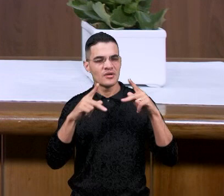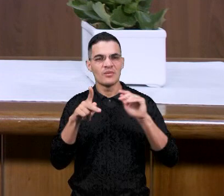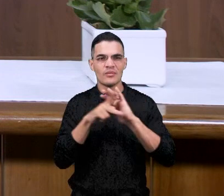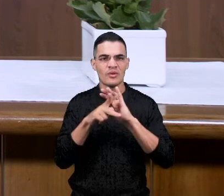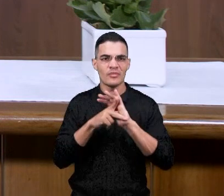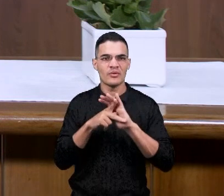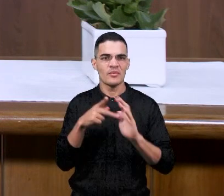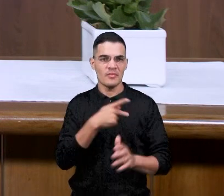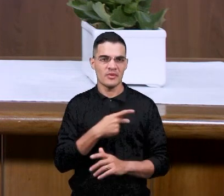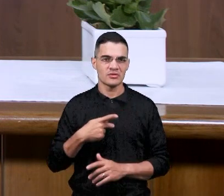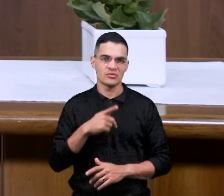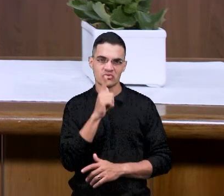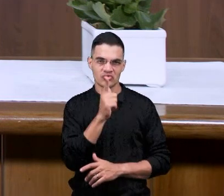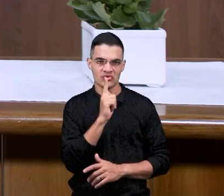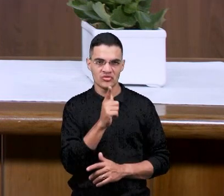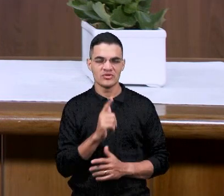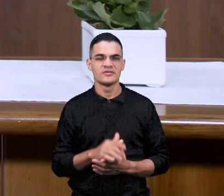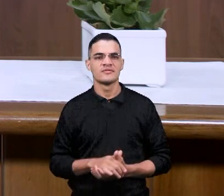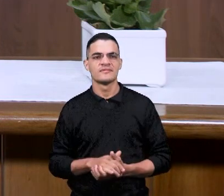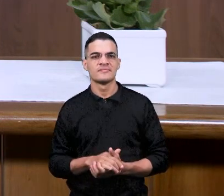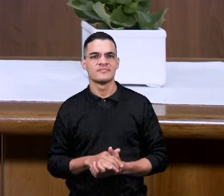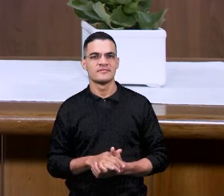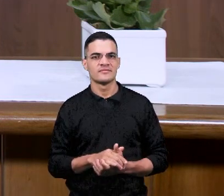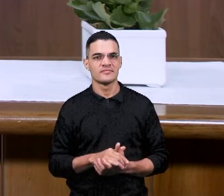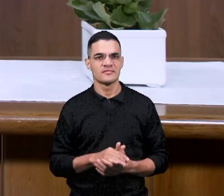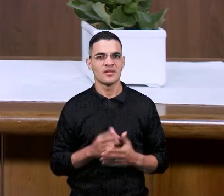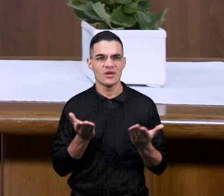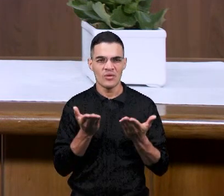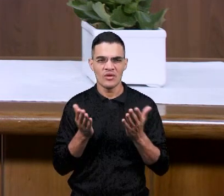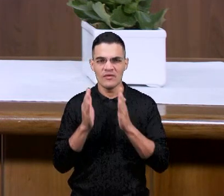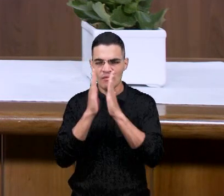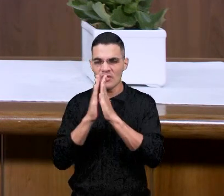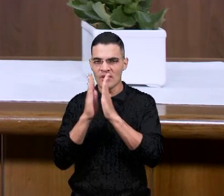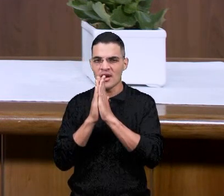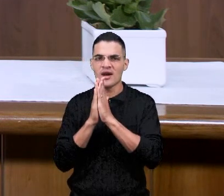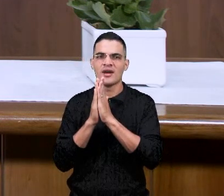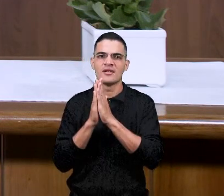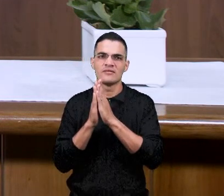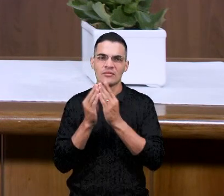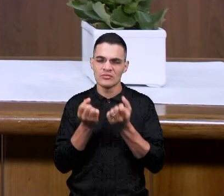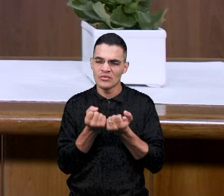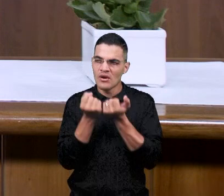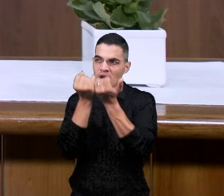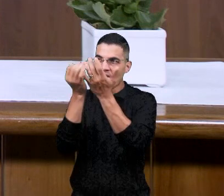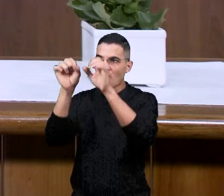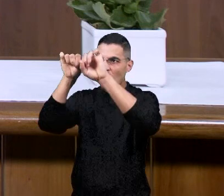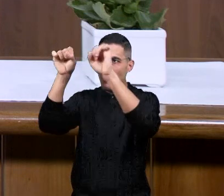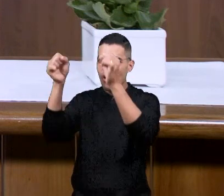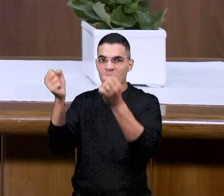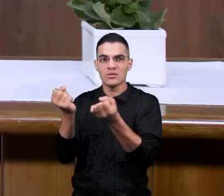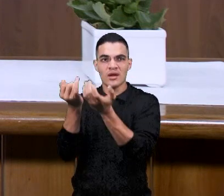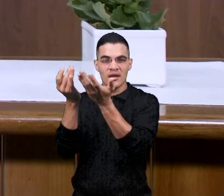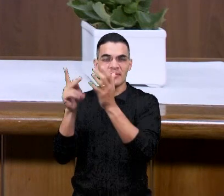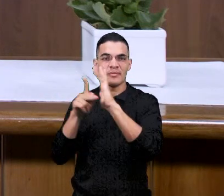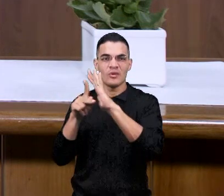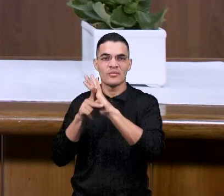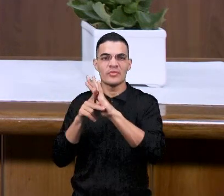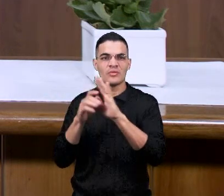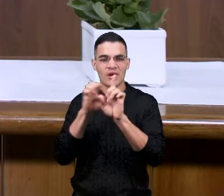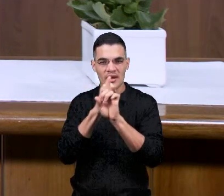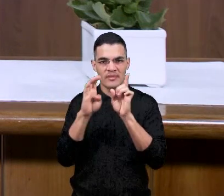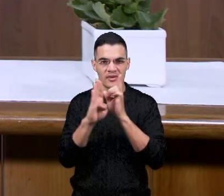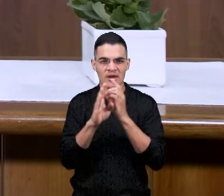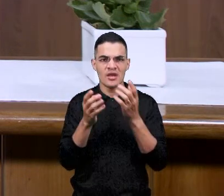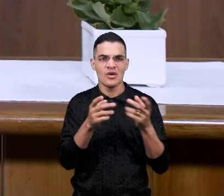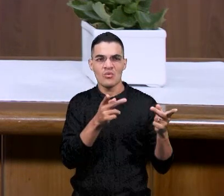un message. Le pasteur Gedeti va nous apporter comme nous a dit ce matin. Nous allons prier, remettre devant le Seigneur l'école biblique dominicale de ce matin.